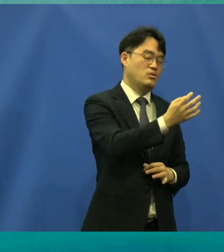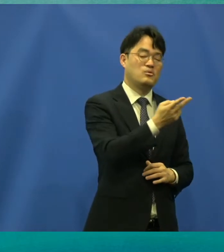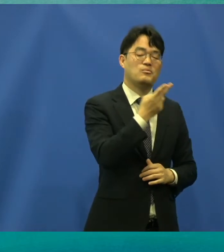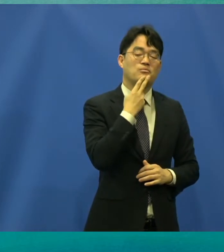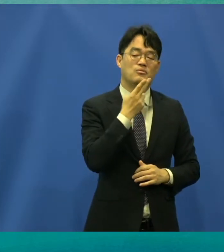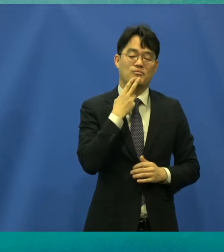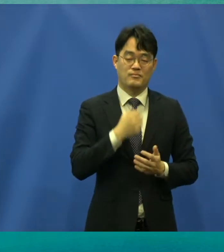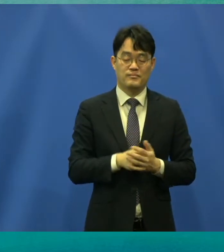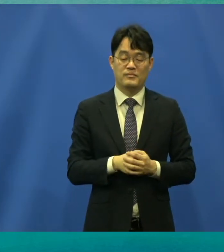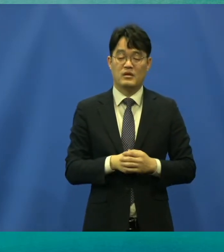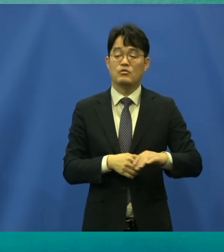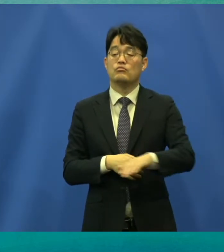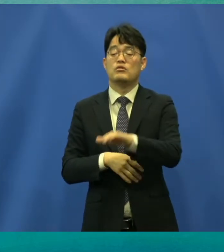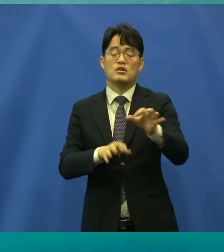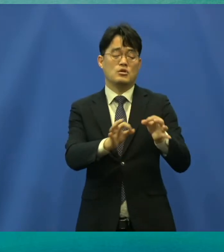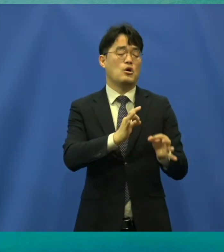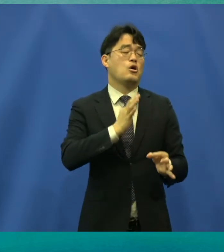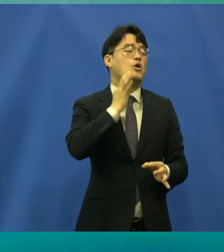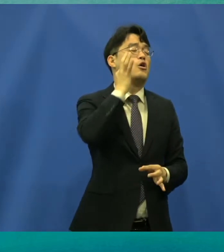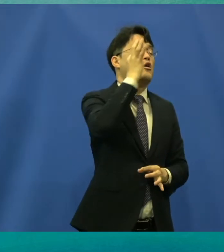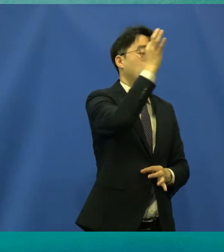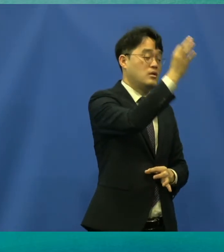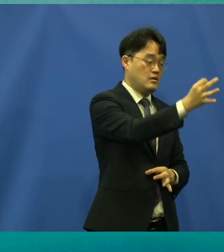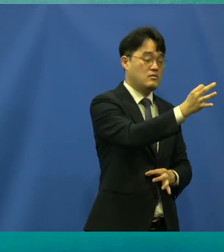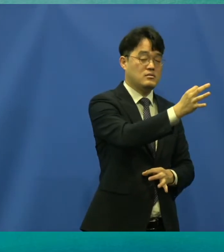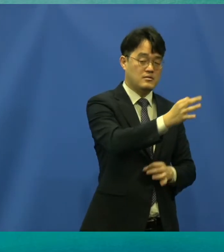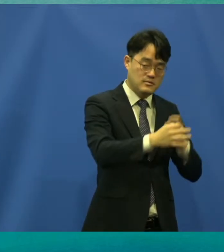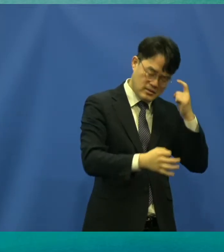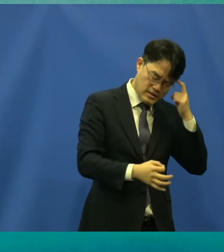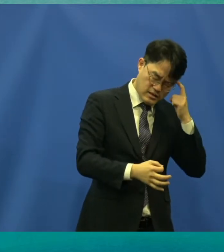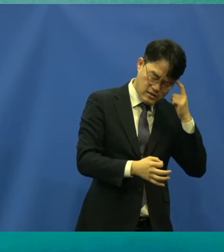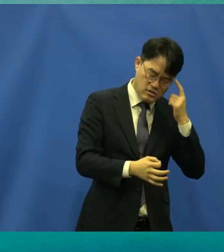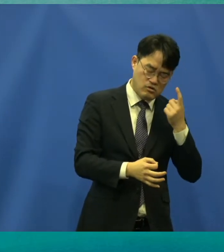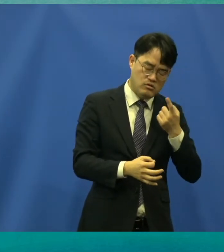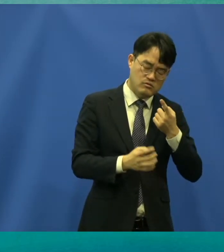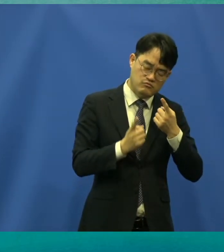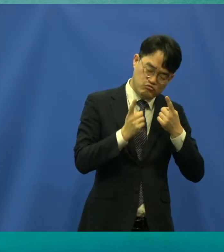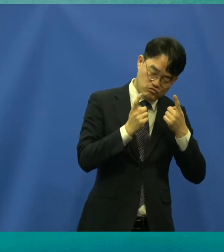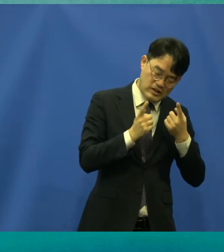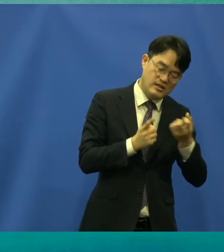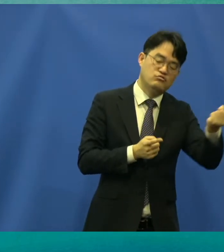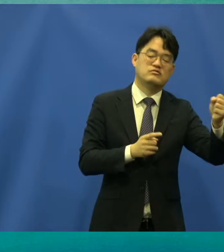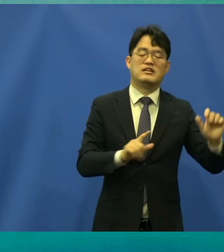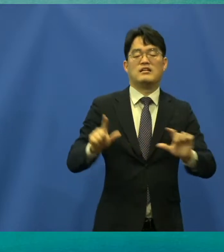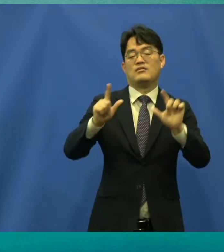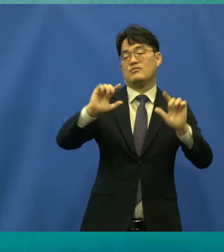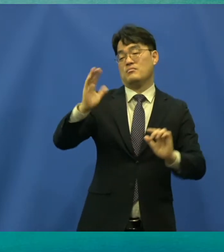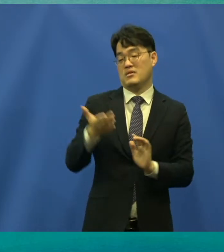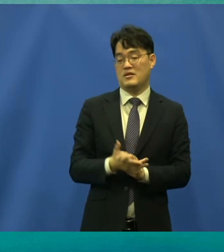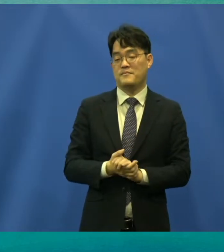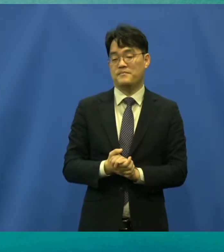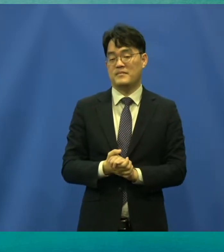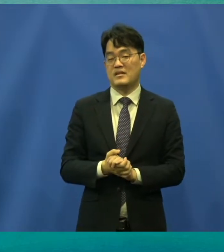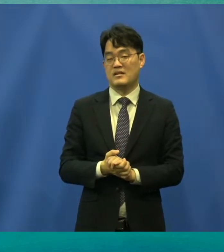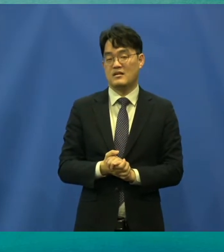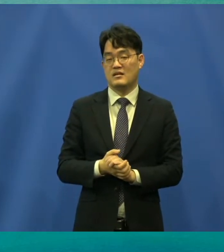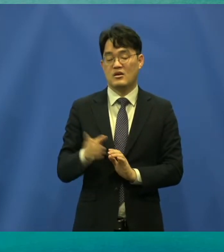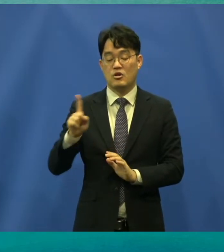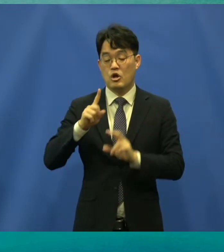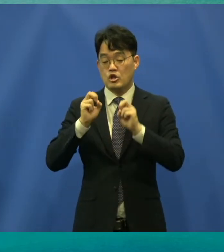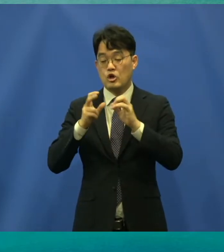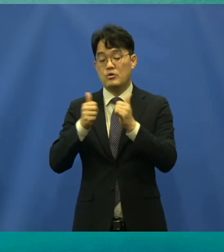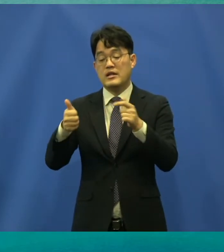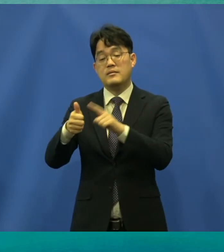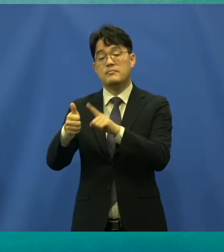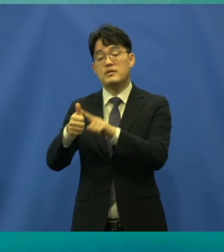얘기입니다. 영원한 것을 위해 영원하지 않는 것을 잃어버리는 것은 결코 낭비가